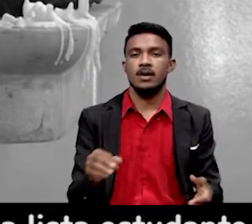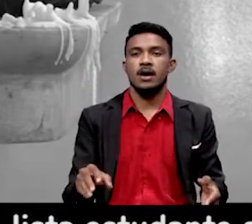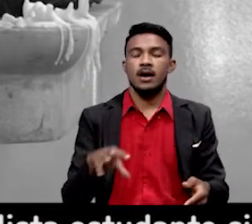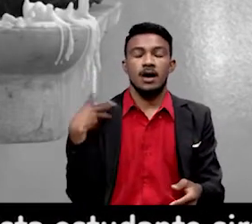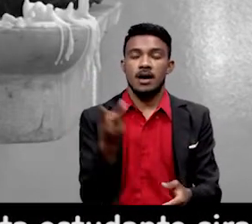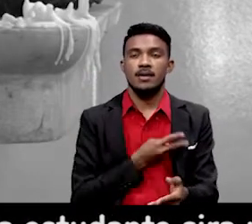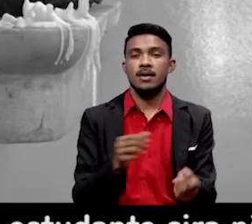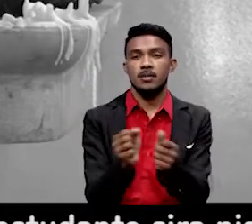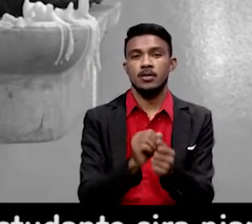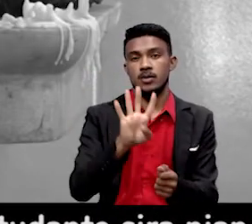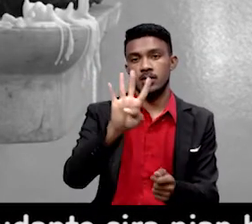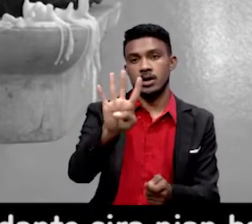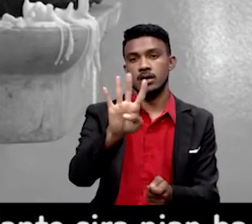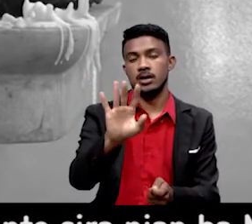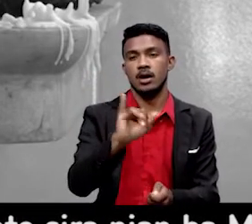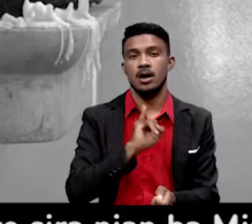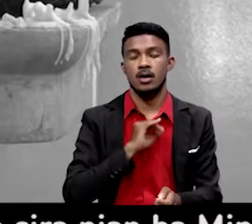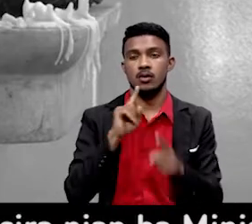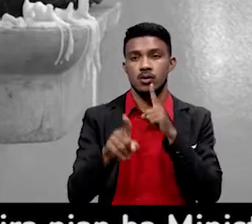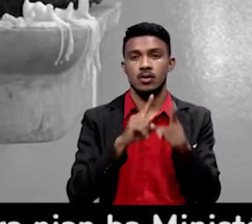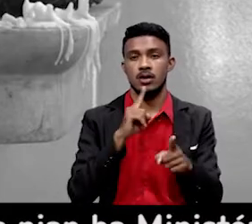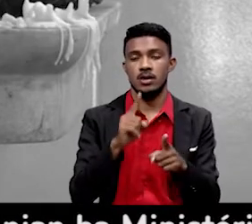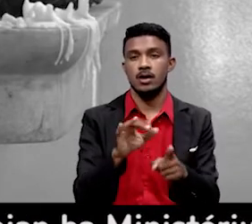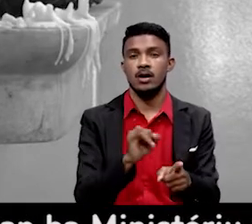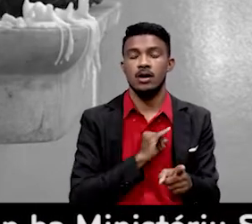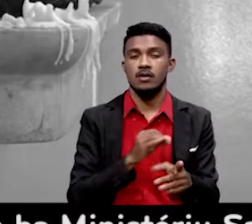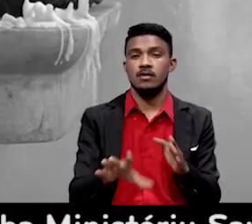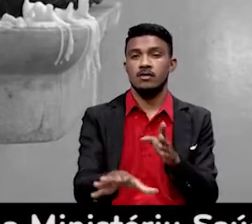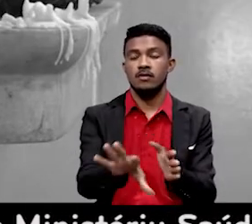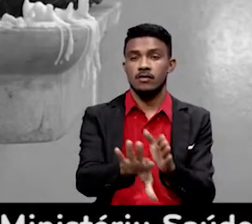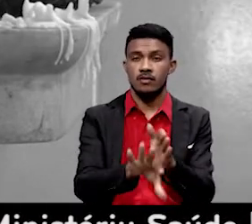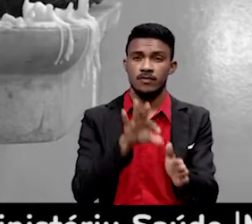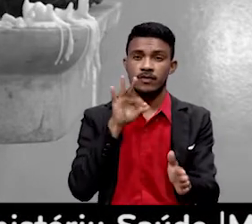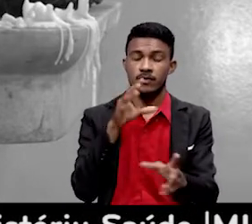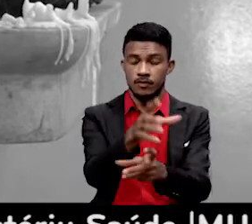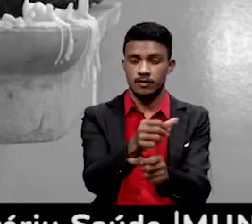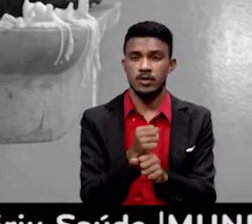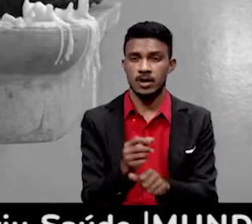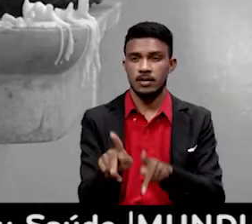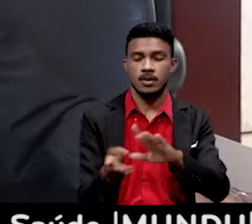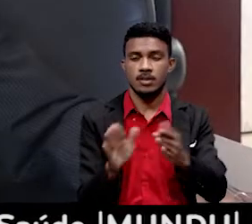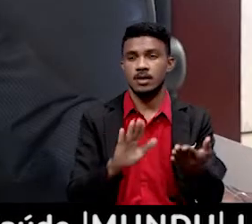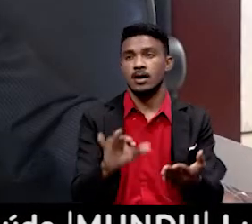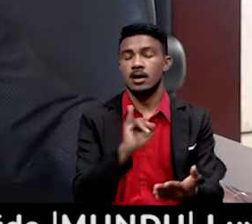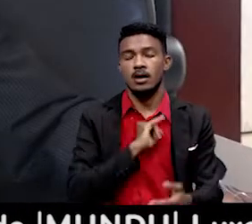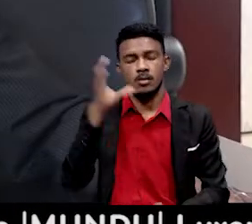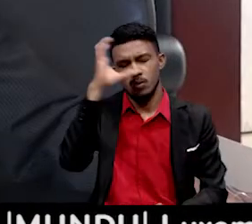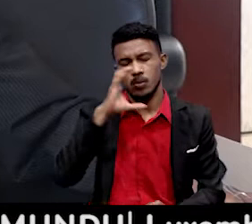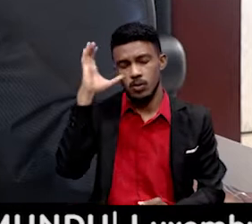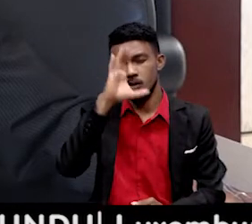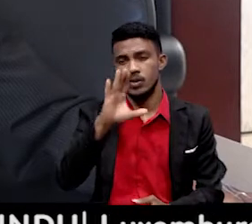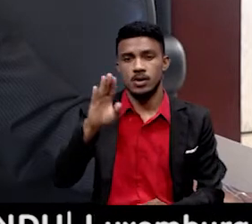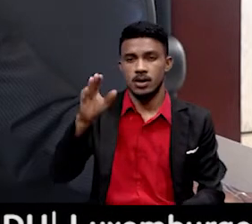kedang hau bongkar ke hau futi mate serne hau fila ba fila mai ho dibuka be hau ne katuas ke hare hau ne